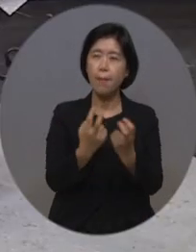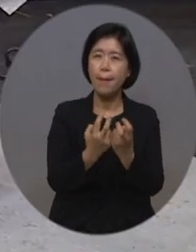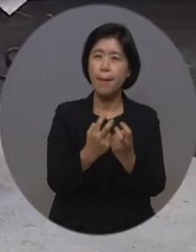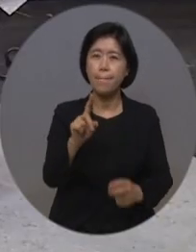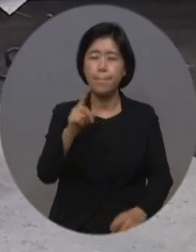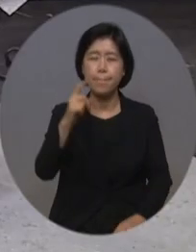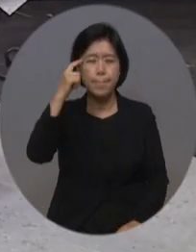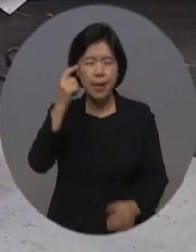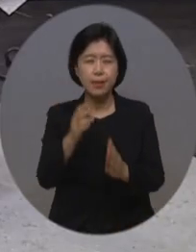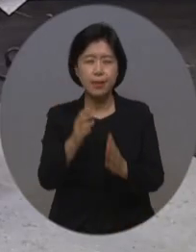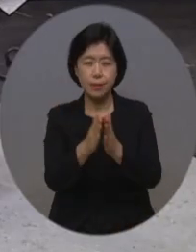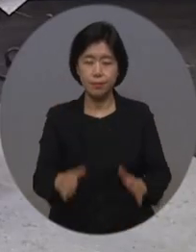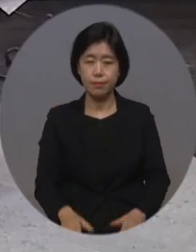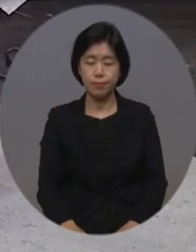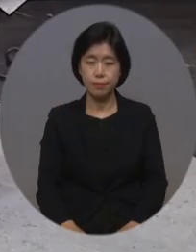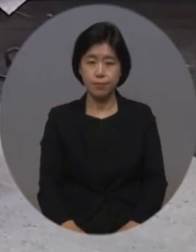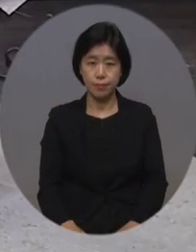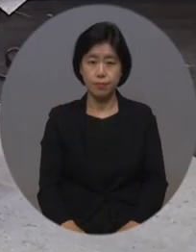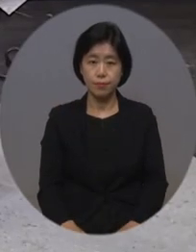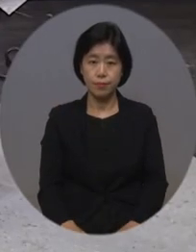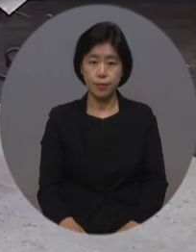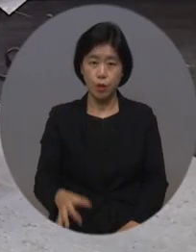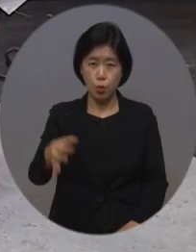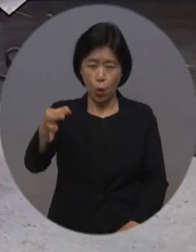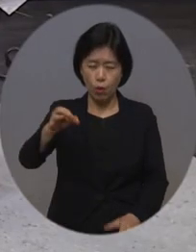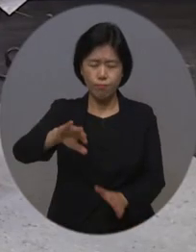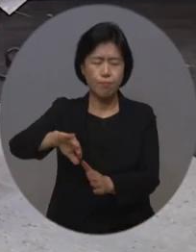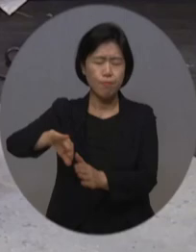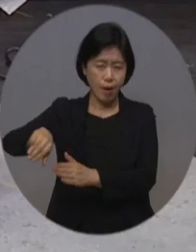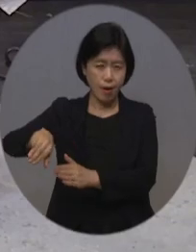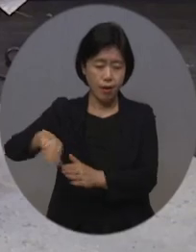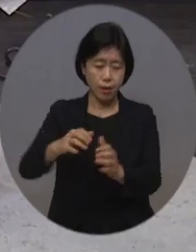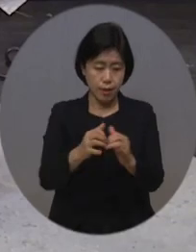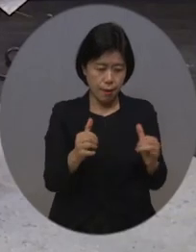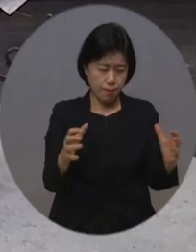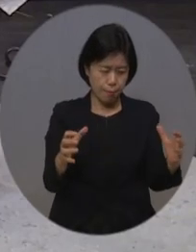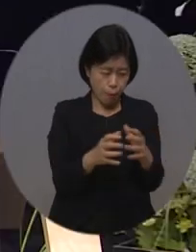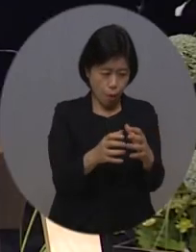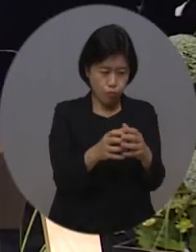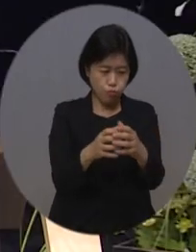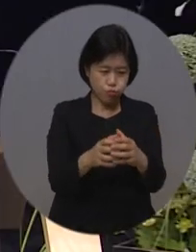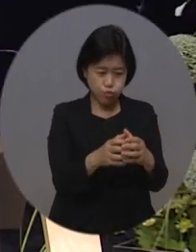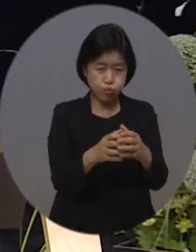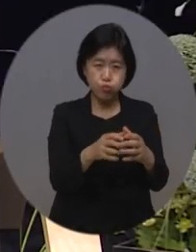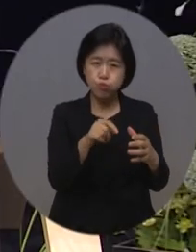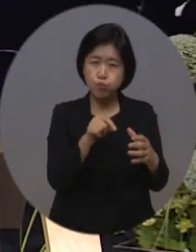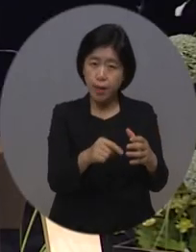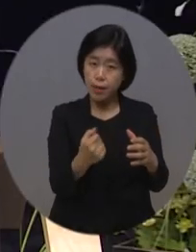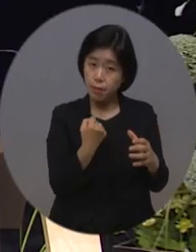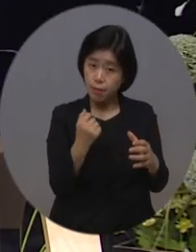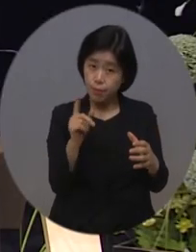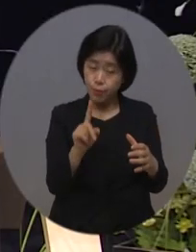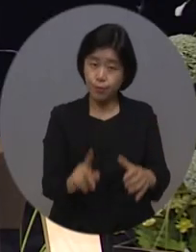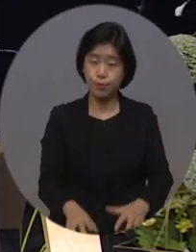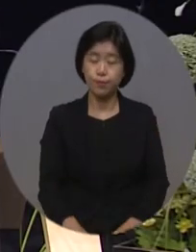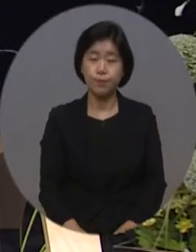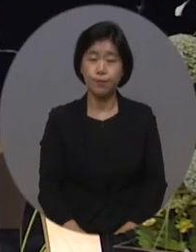돈과 반비례하여 인간을 결속하게 하는 무엇을 만들어내야만 했습니다.